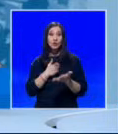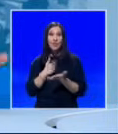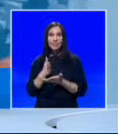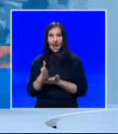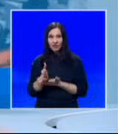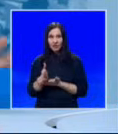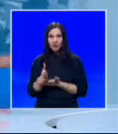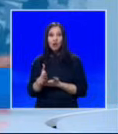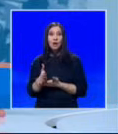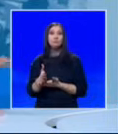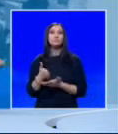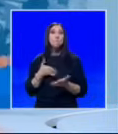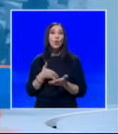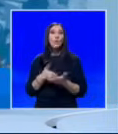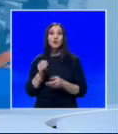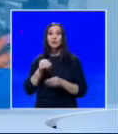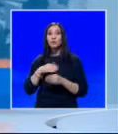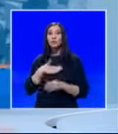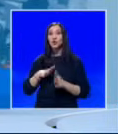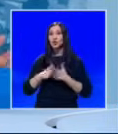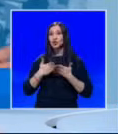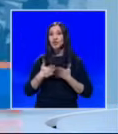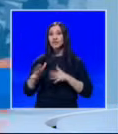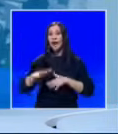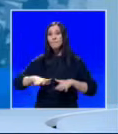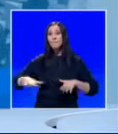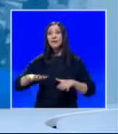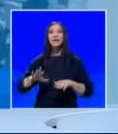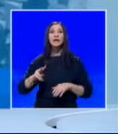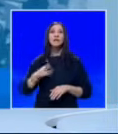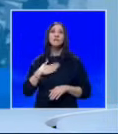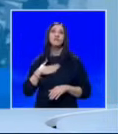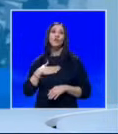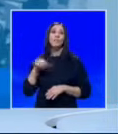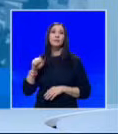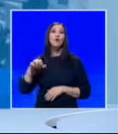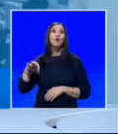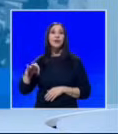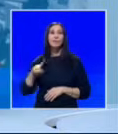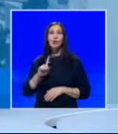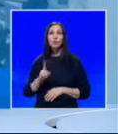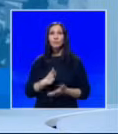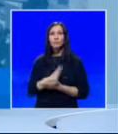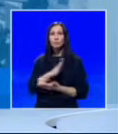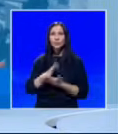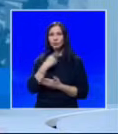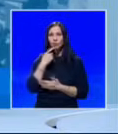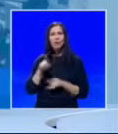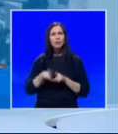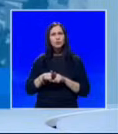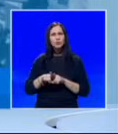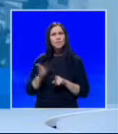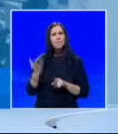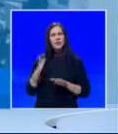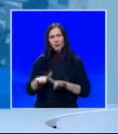да мотивира допълнително своята членска маса или своята партийна клиентела, която през последните години, като че ли се беше